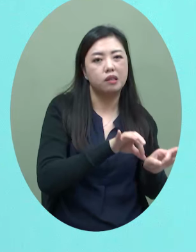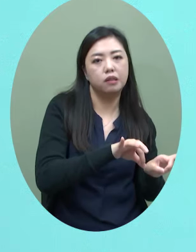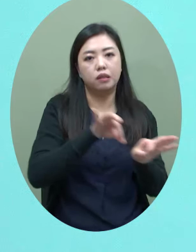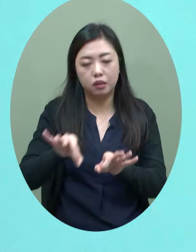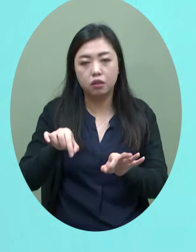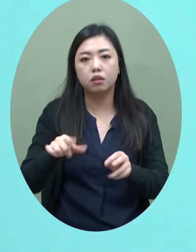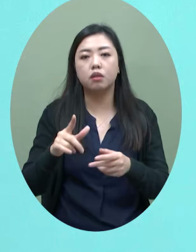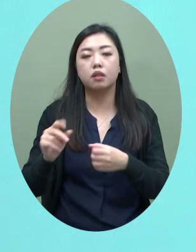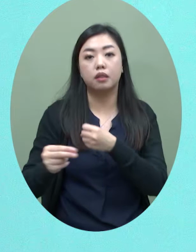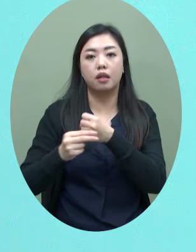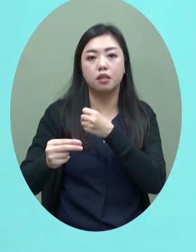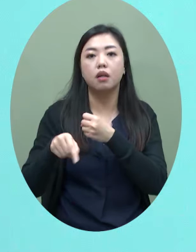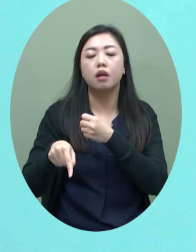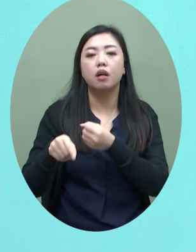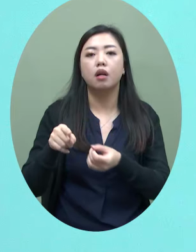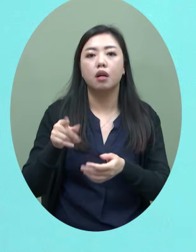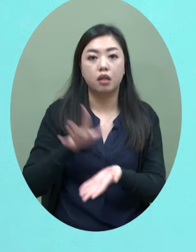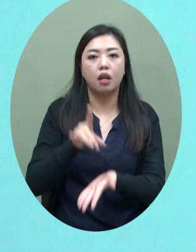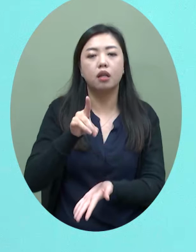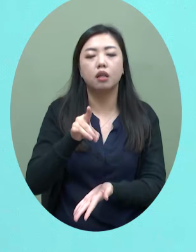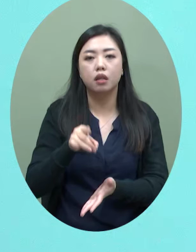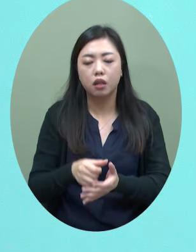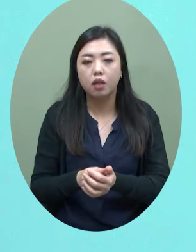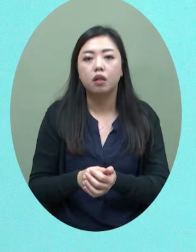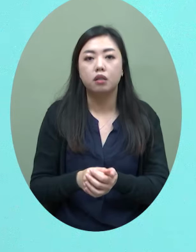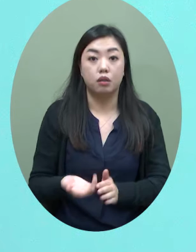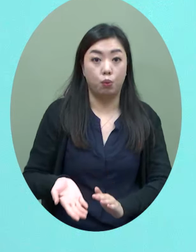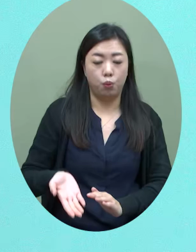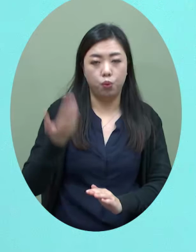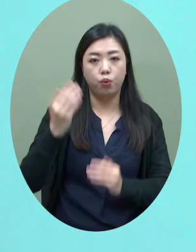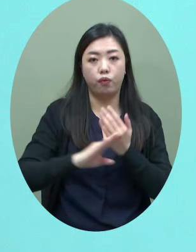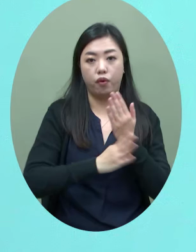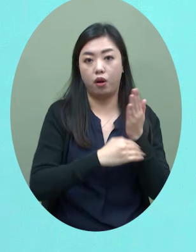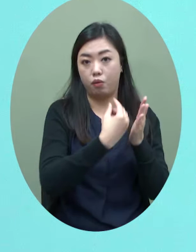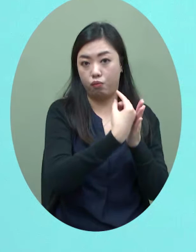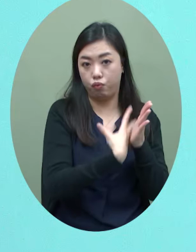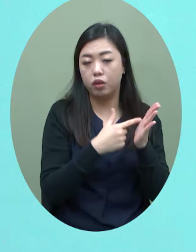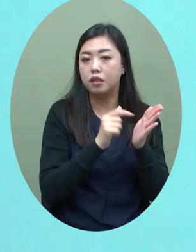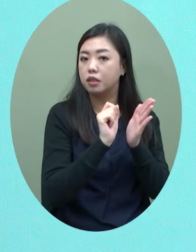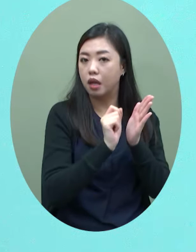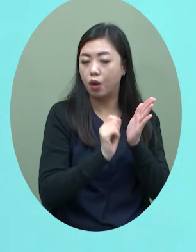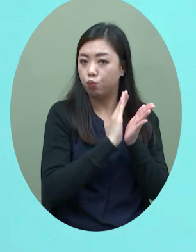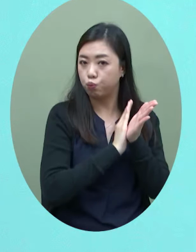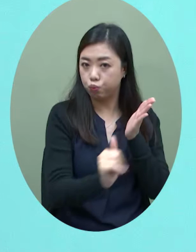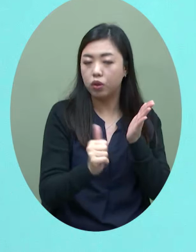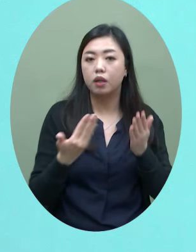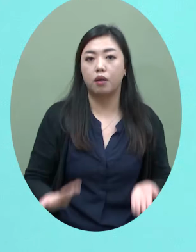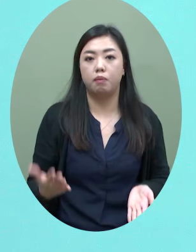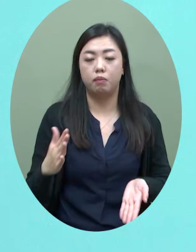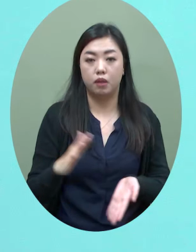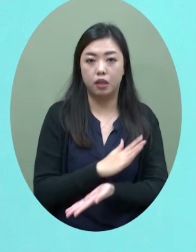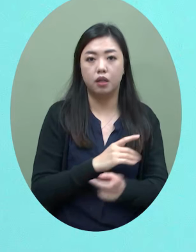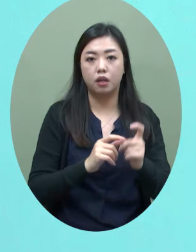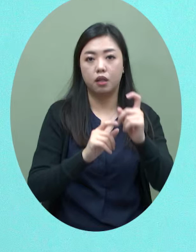即係第七屆立法會選舉咧，係一年。咁啊，當時嘅法律係寫明咧，係今年嘅